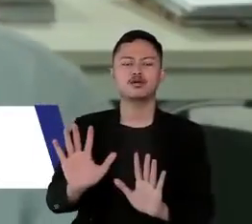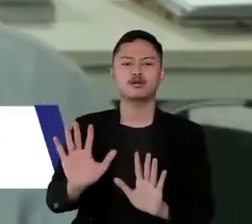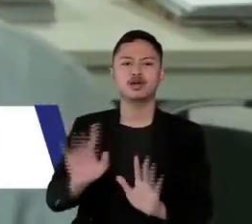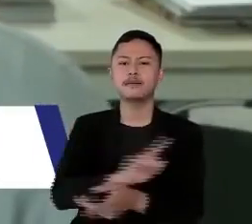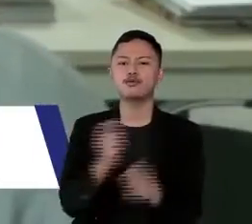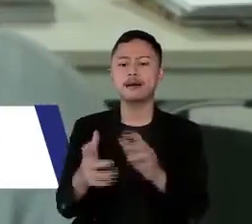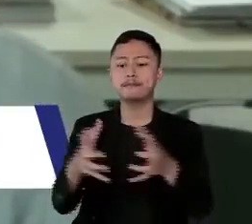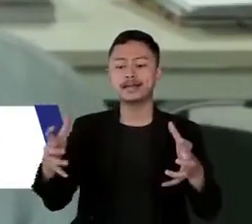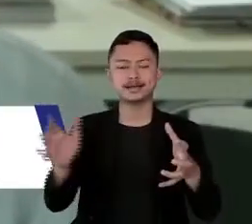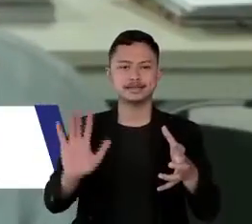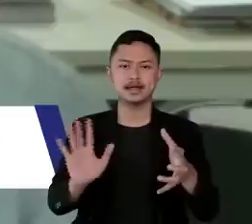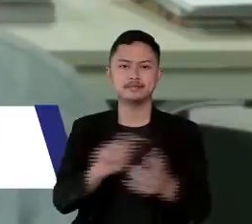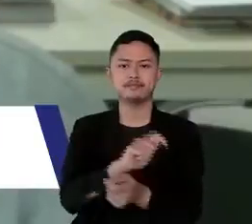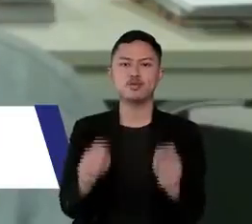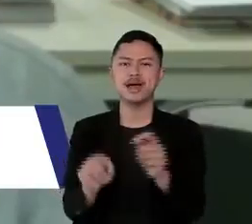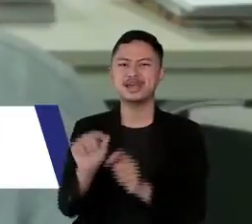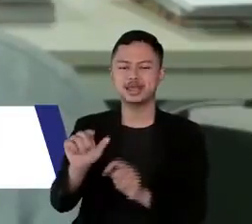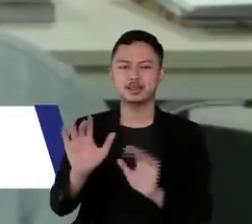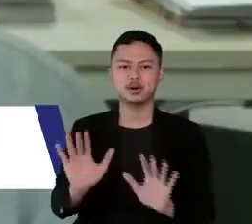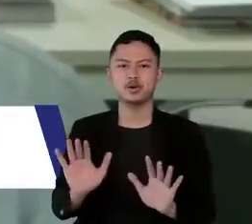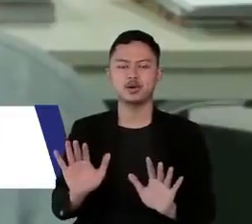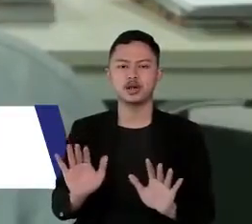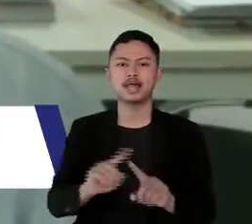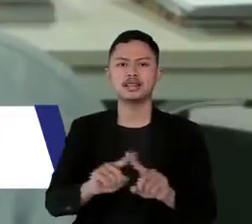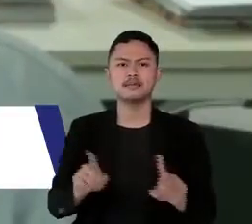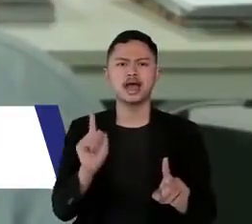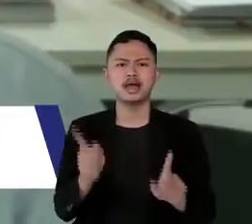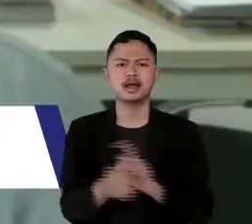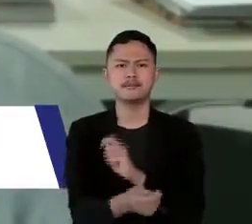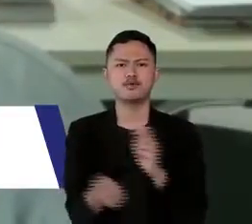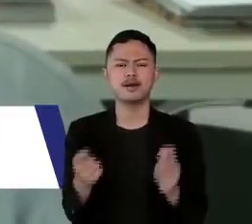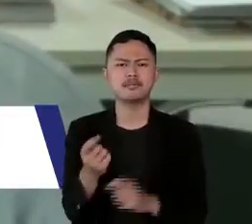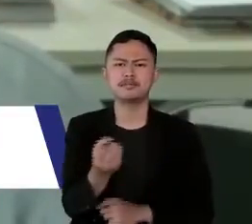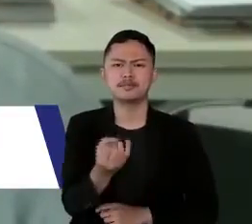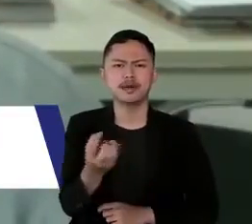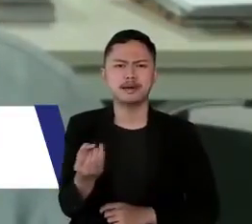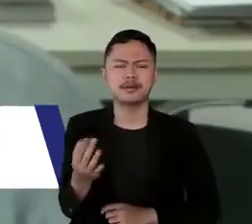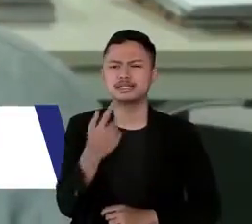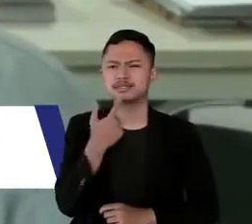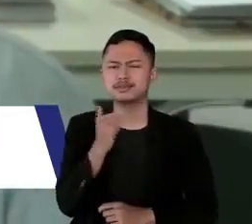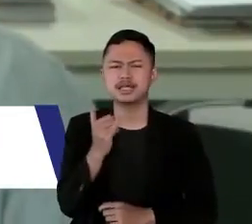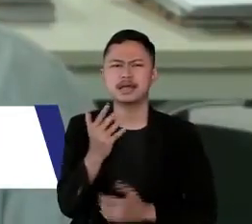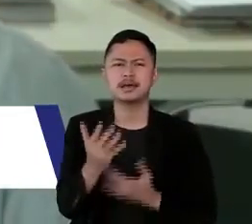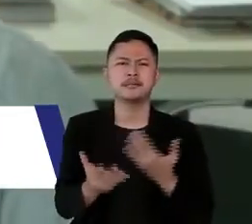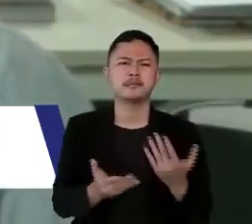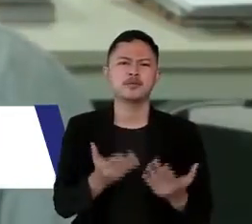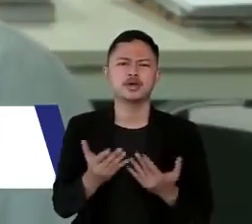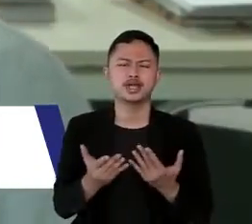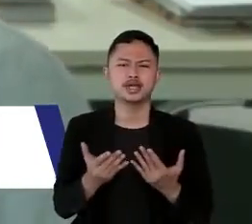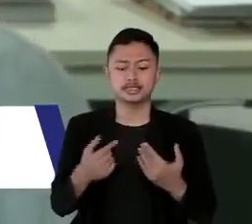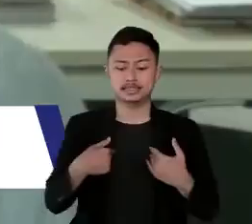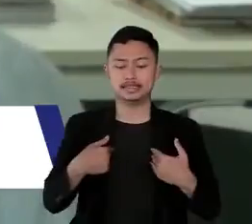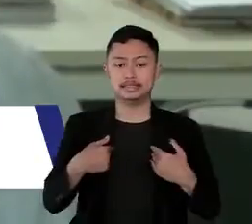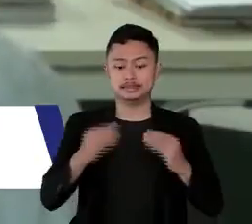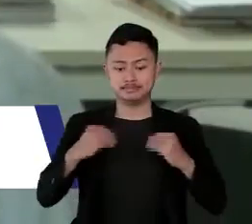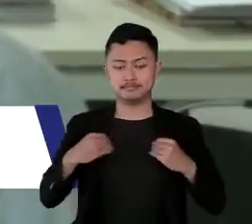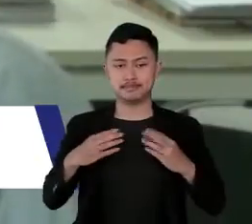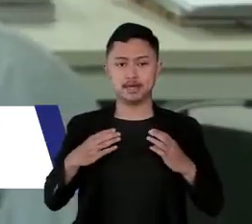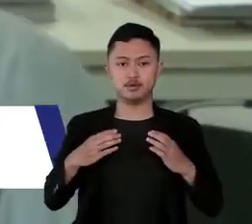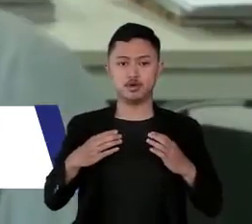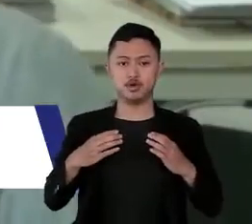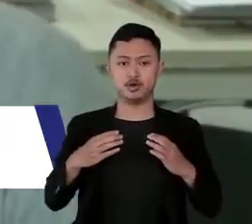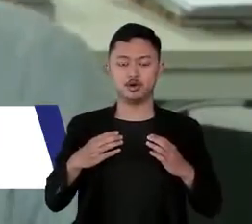adalah memang ada beberapa perubahan yang menyebabkan reseptor apa namanya antibodi baiyi